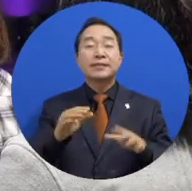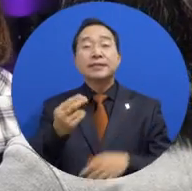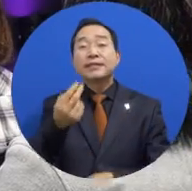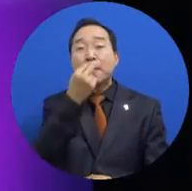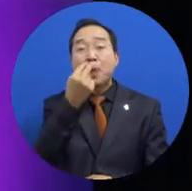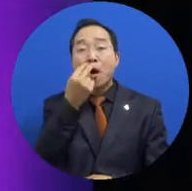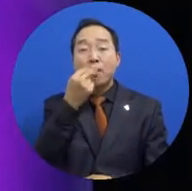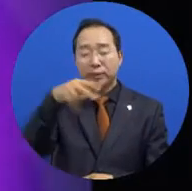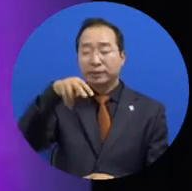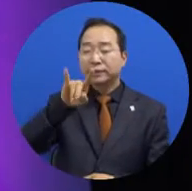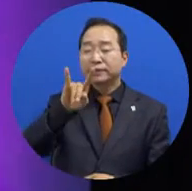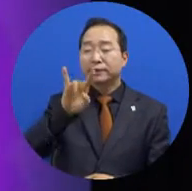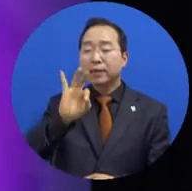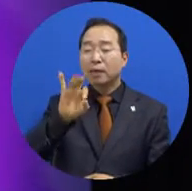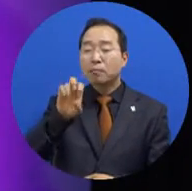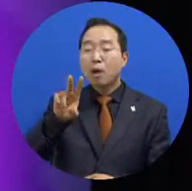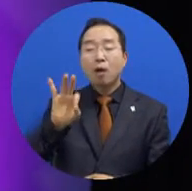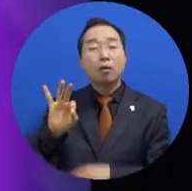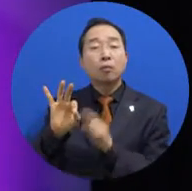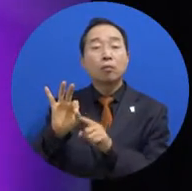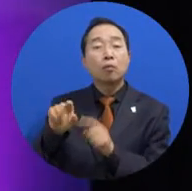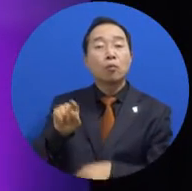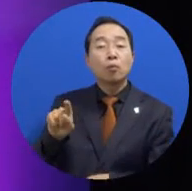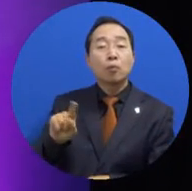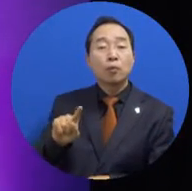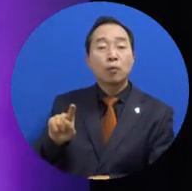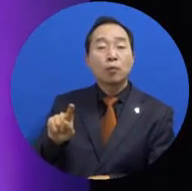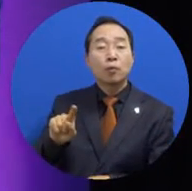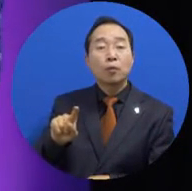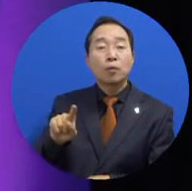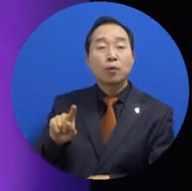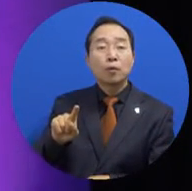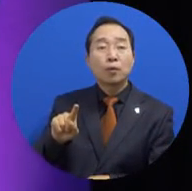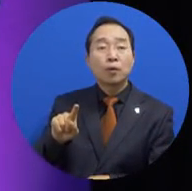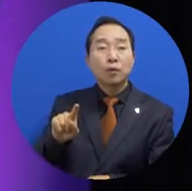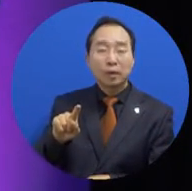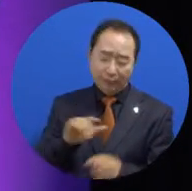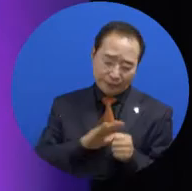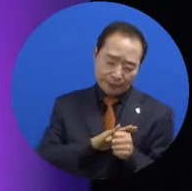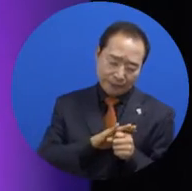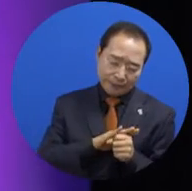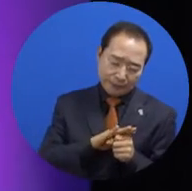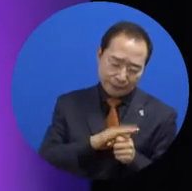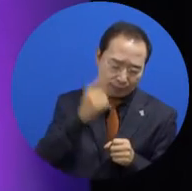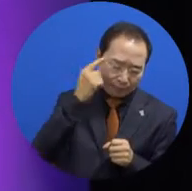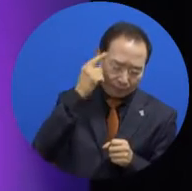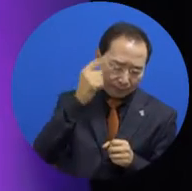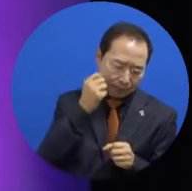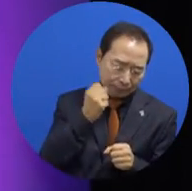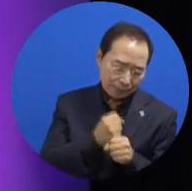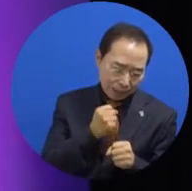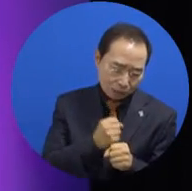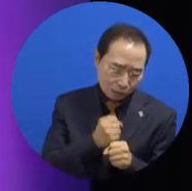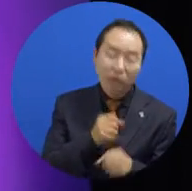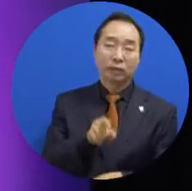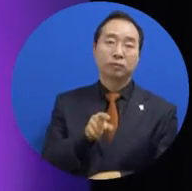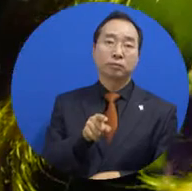차원에서 생명이랑 무엇인가가 연결되어 있는데 생명은 에로스적 창조의